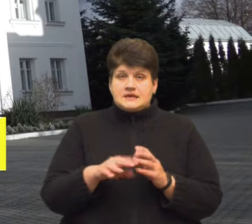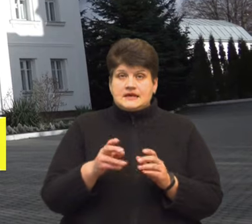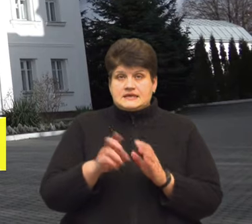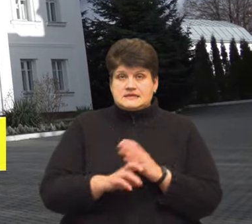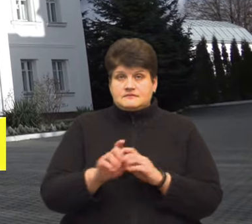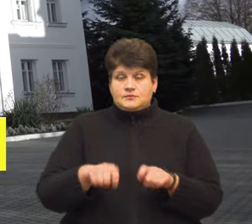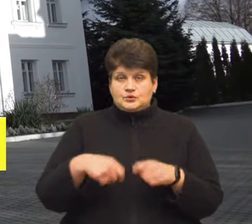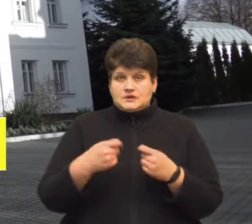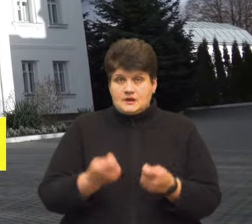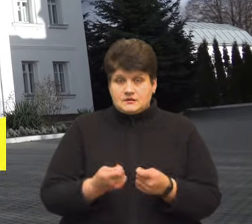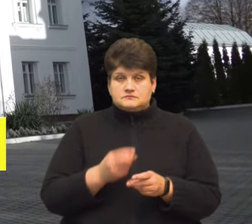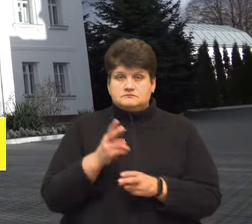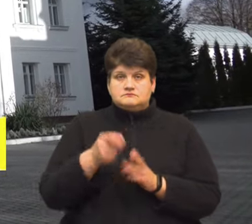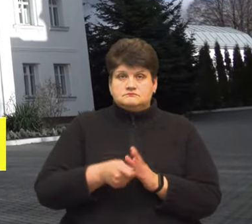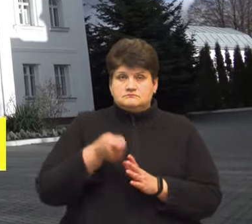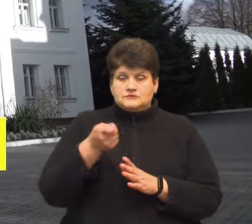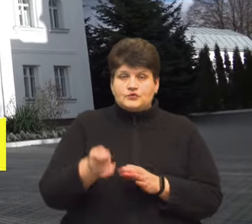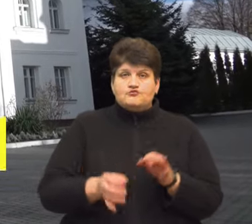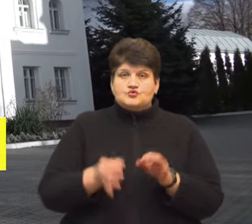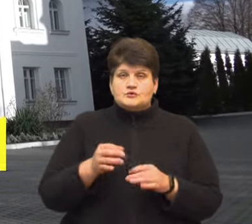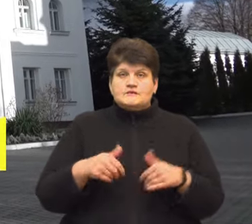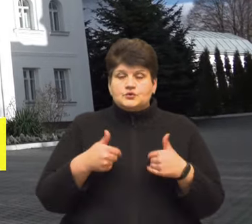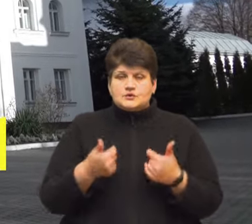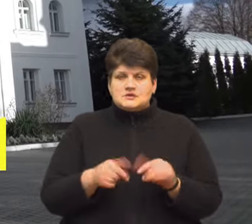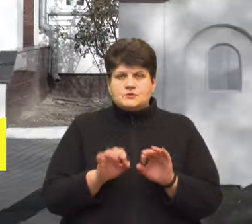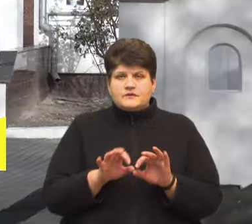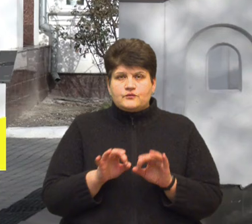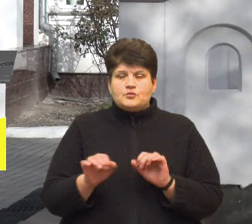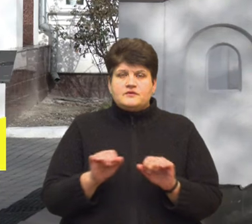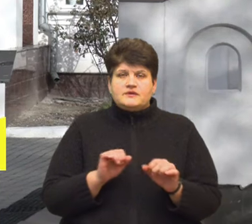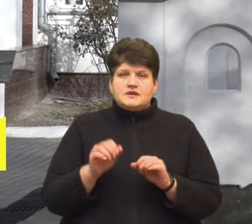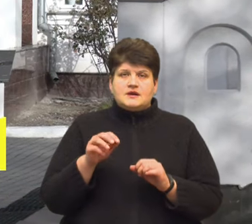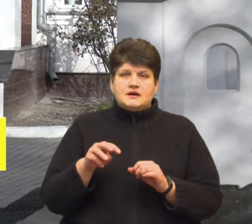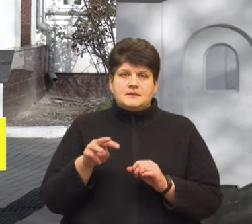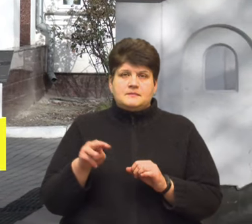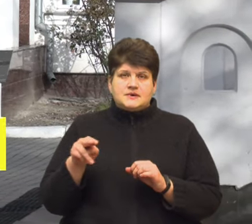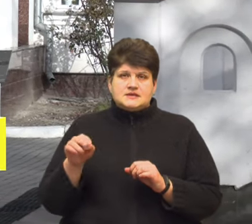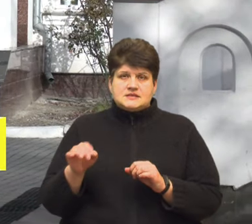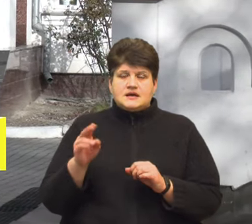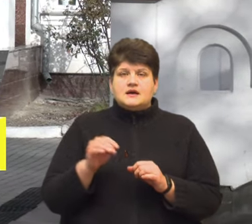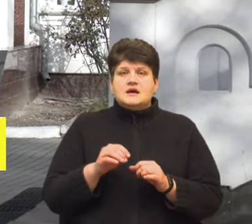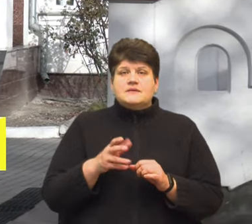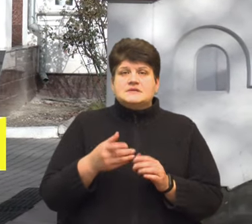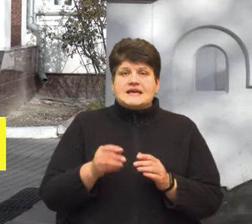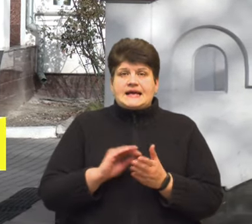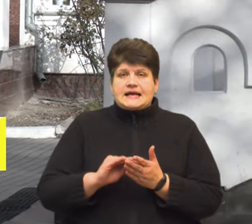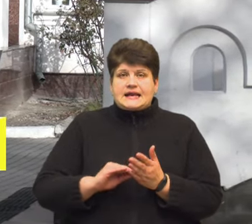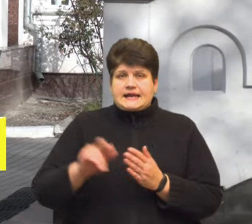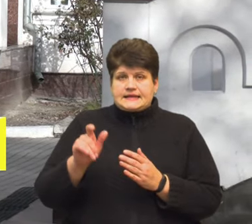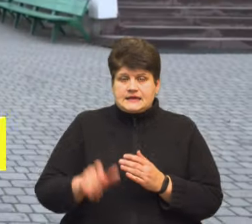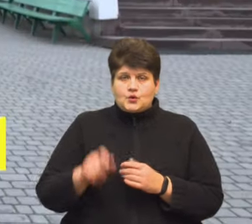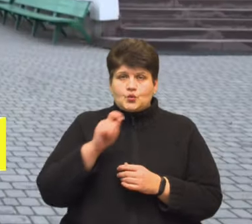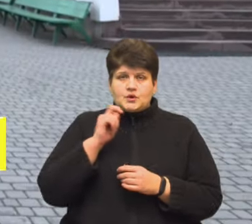суду ми звернулися за коментарем до управління Тернопільської єпархії УПЦ МП секретар Тернопільської Єпархії Української